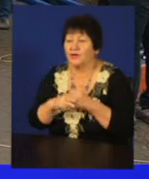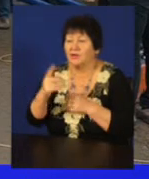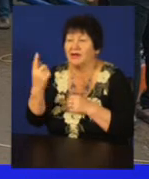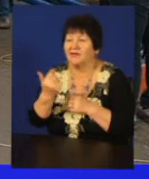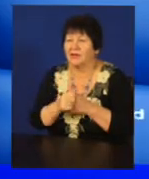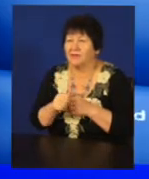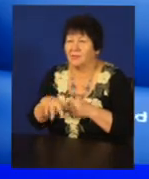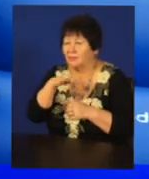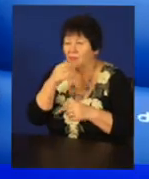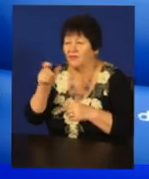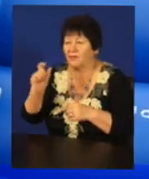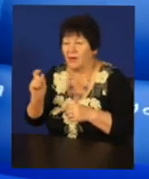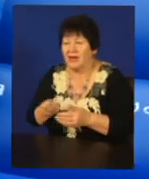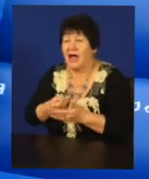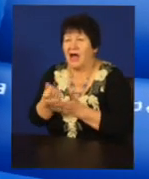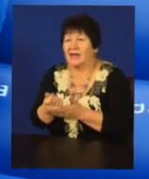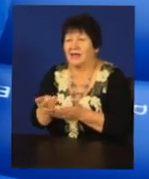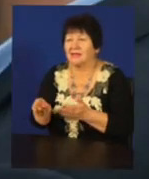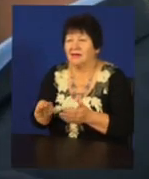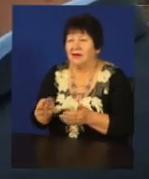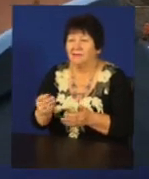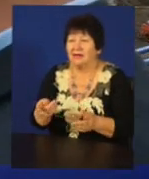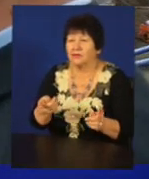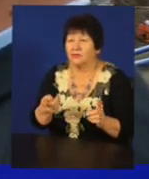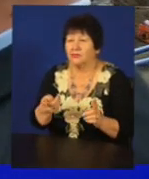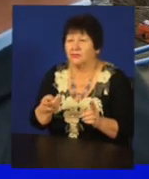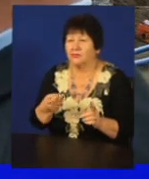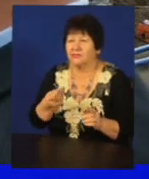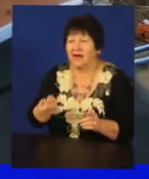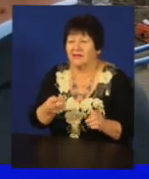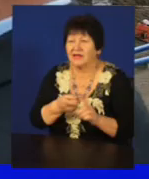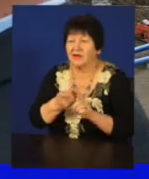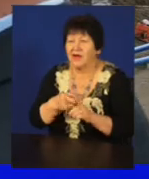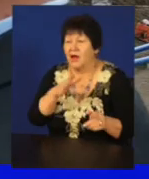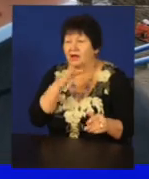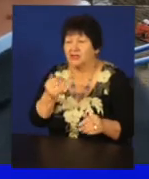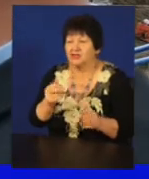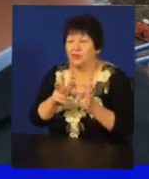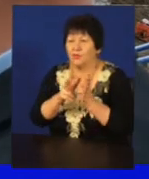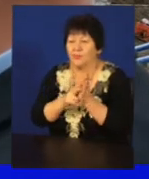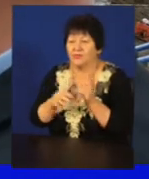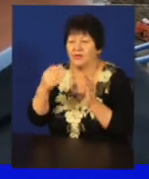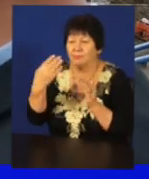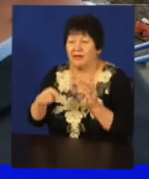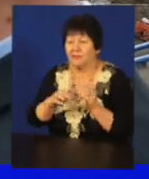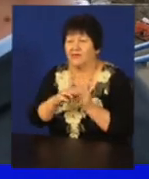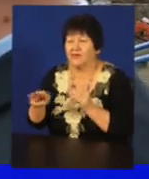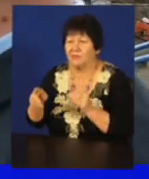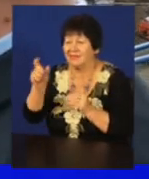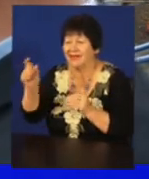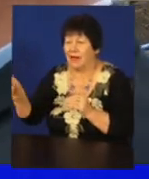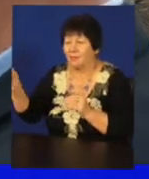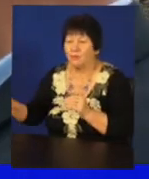mulți cetățeni achită taxa pentru conectare. La moment s-au colectat 840.000 de la